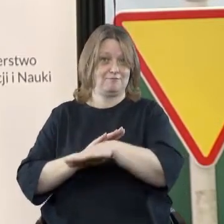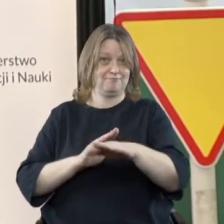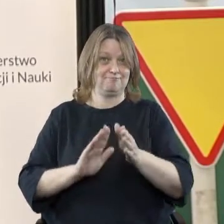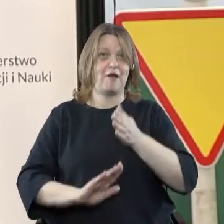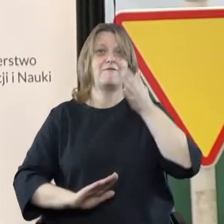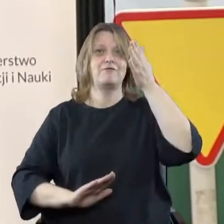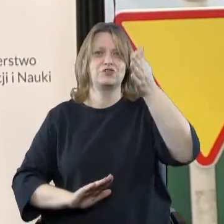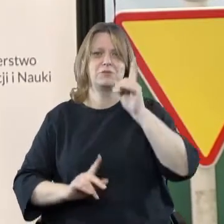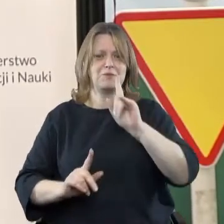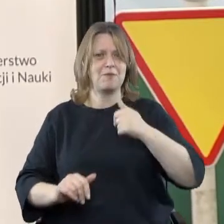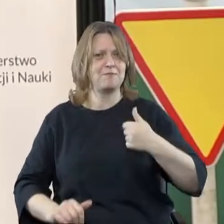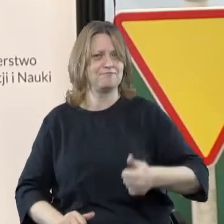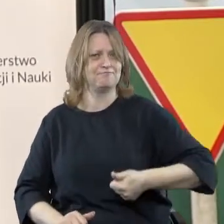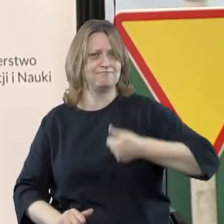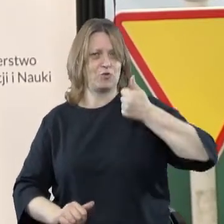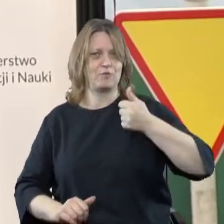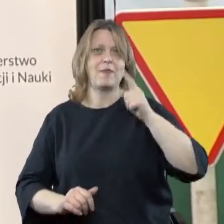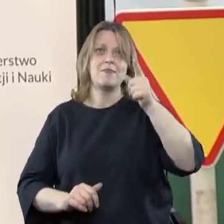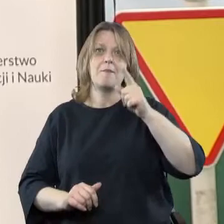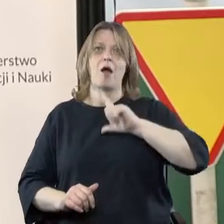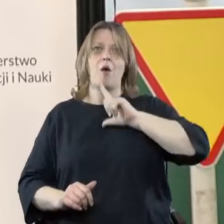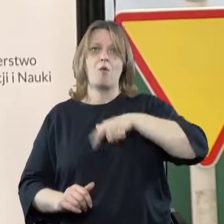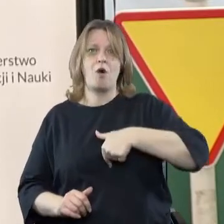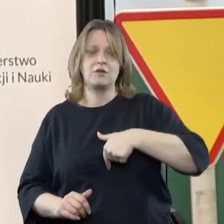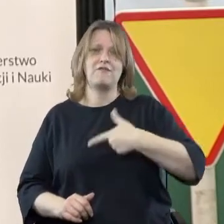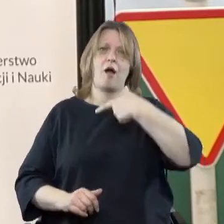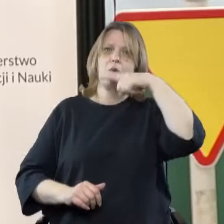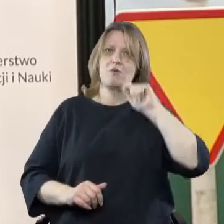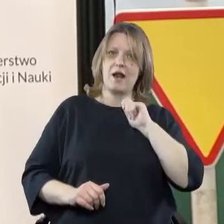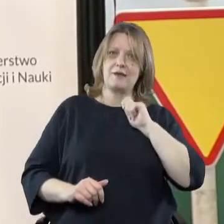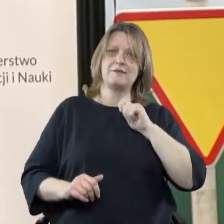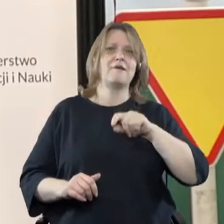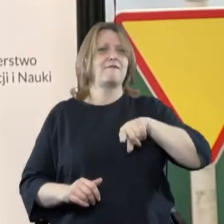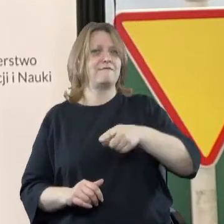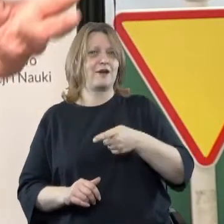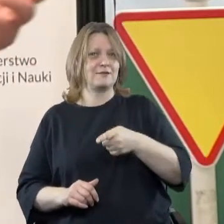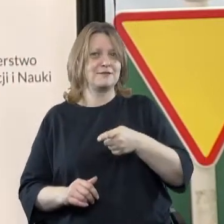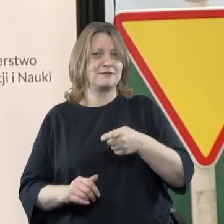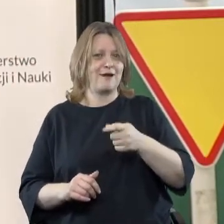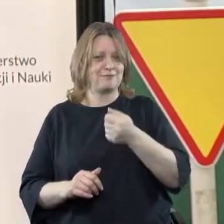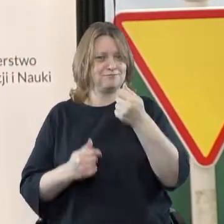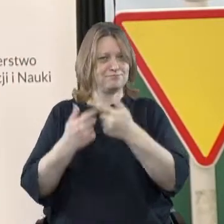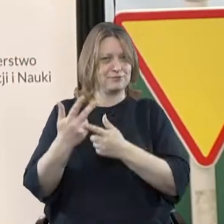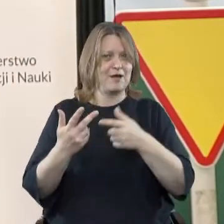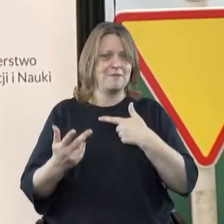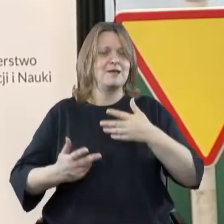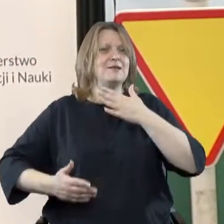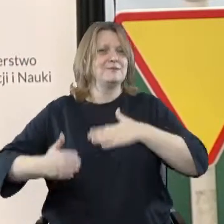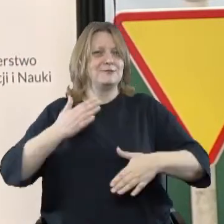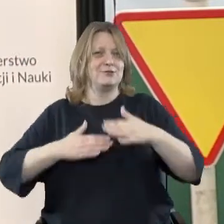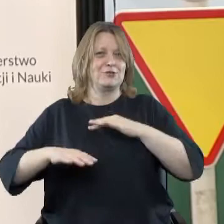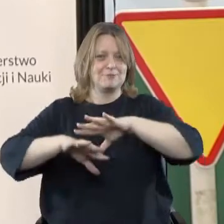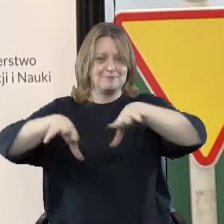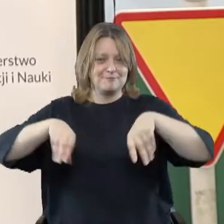naszą dumą i wspaniałą przyszłością tam na Łotwie, tam na Ukrainie i tam we Francji. I cieszę się bardzo, że możemy tu razem z wami w